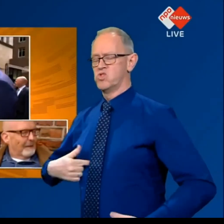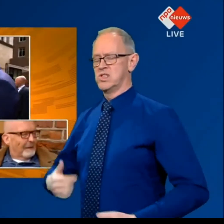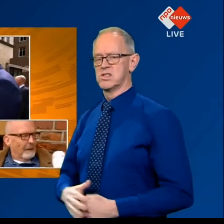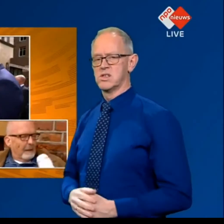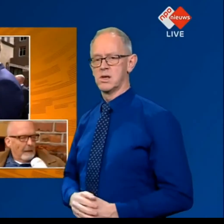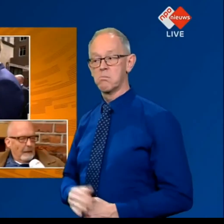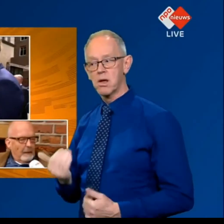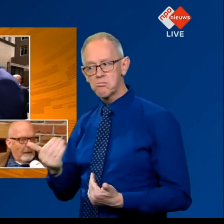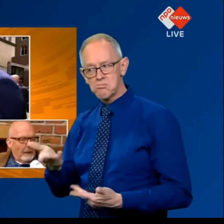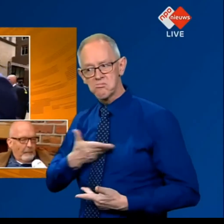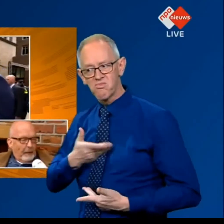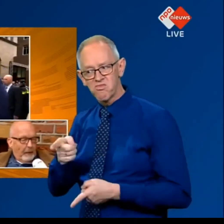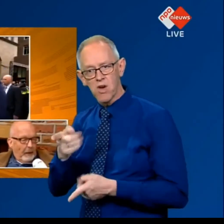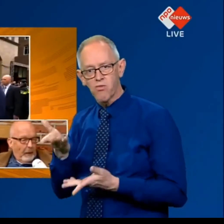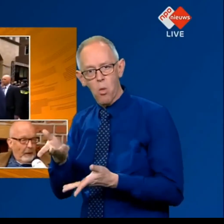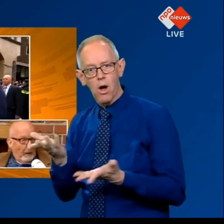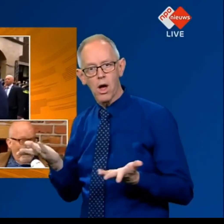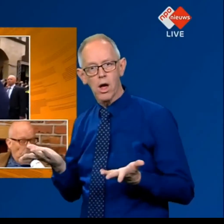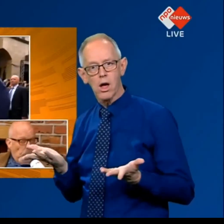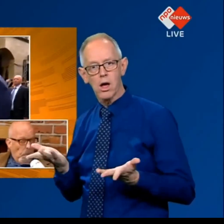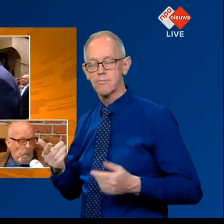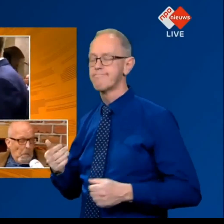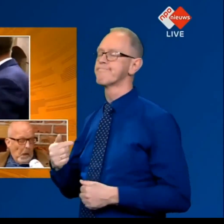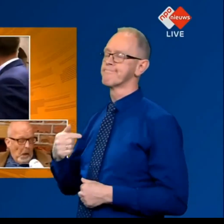hem gekregen? Ik ben